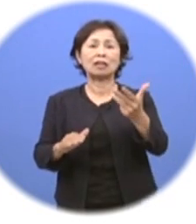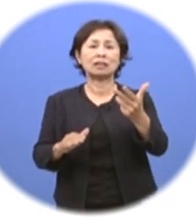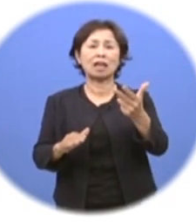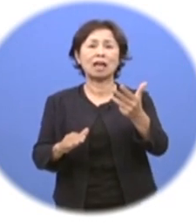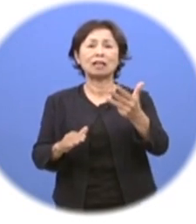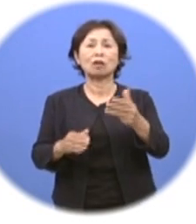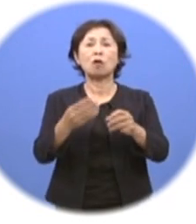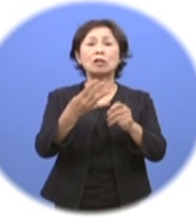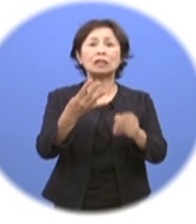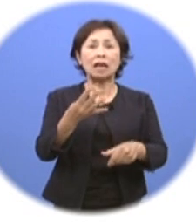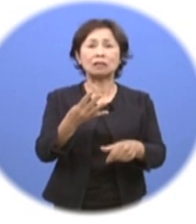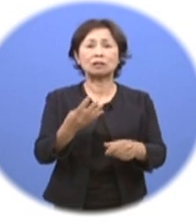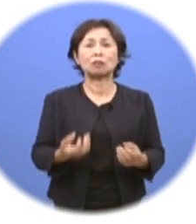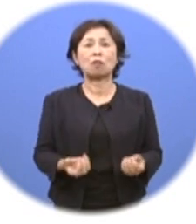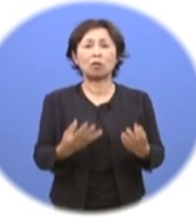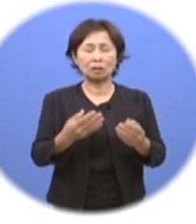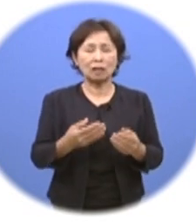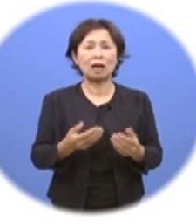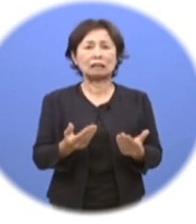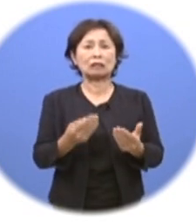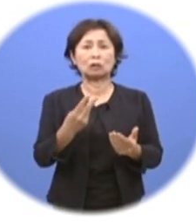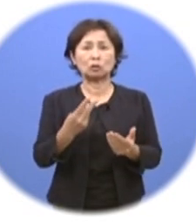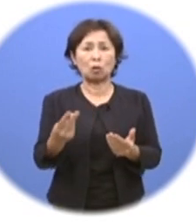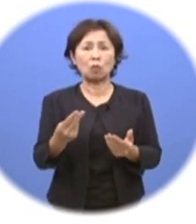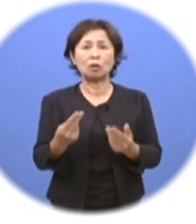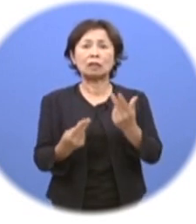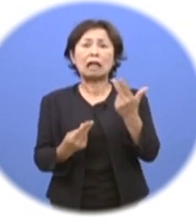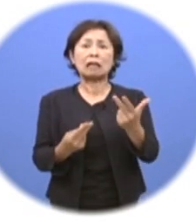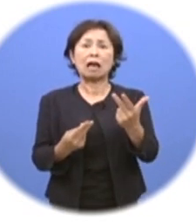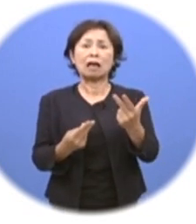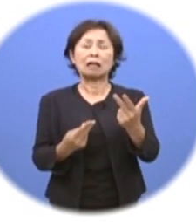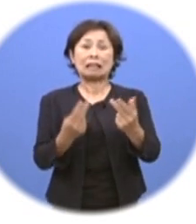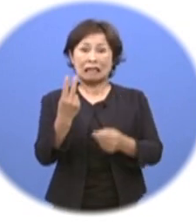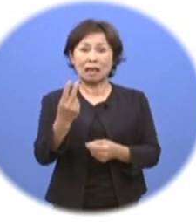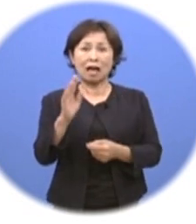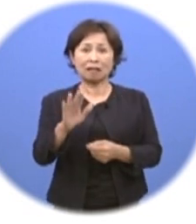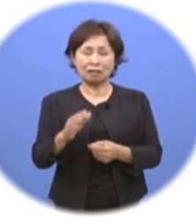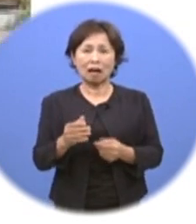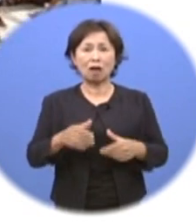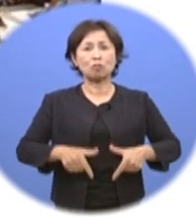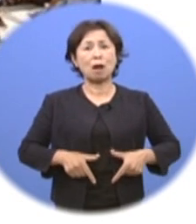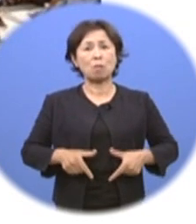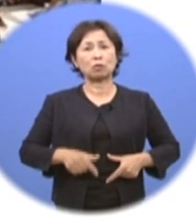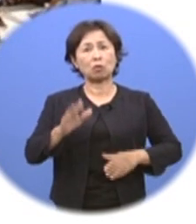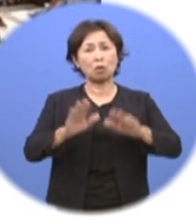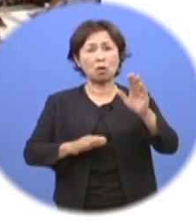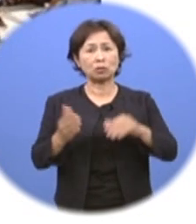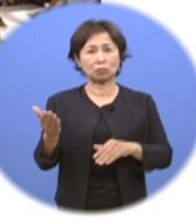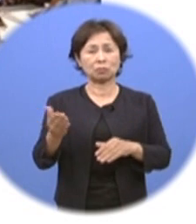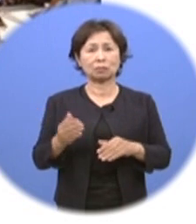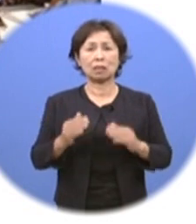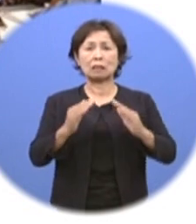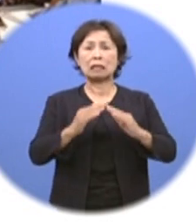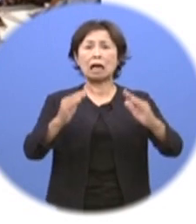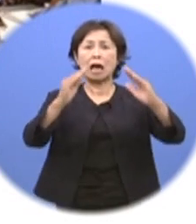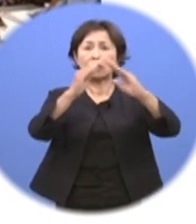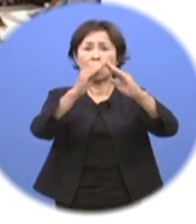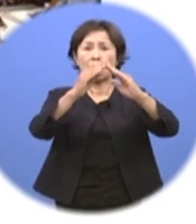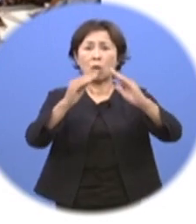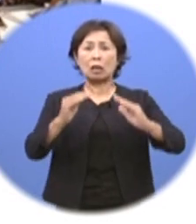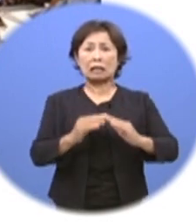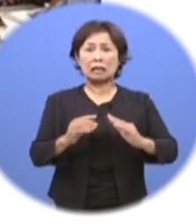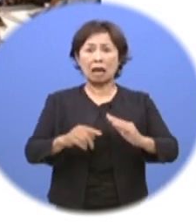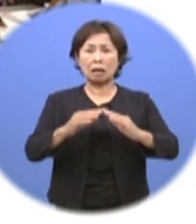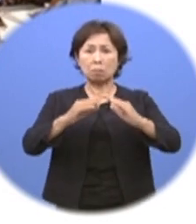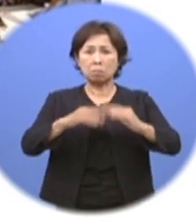に発生し2度の震度7を記録した熊本地震の被害の様子です。この写真では2階建ての住宅の1階部分が